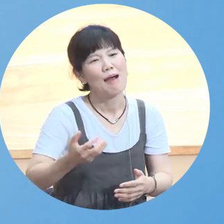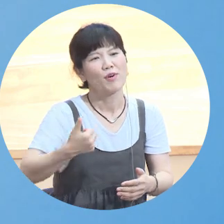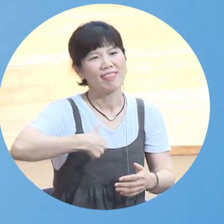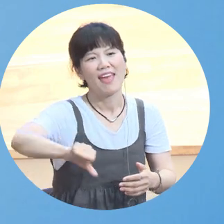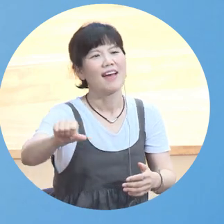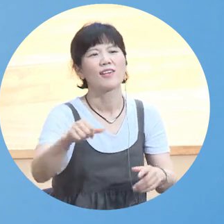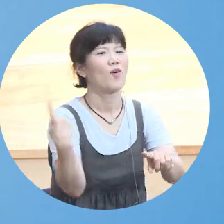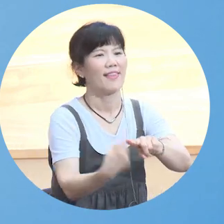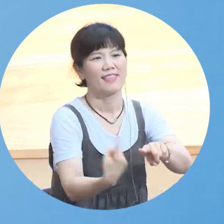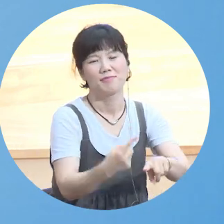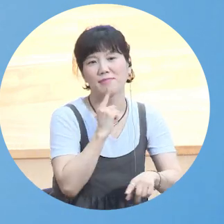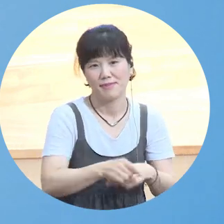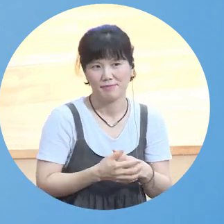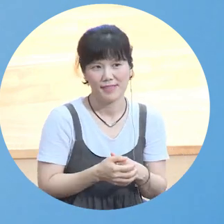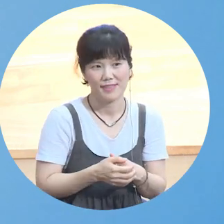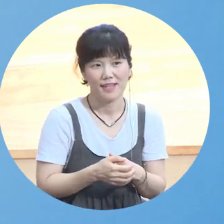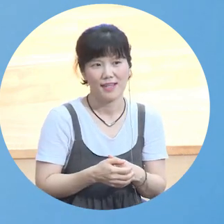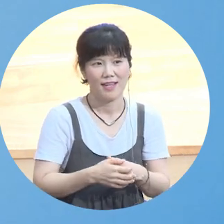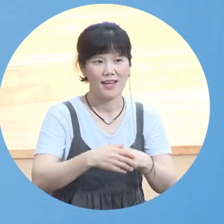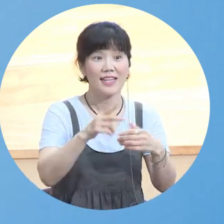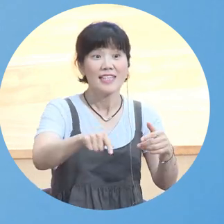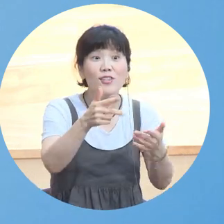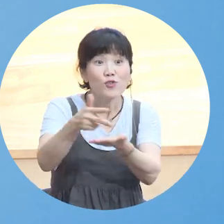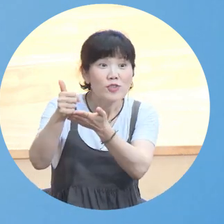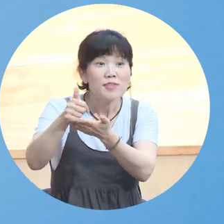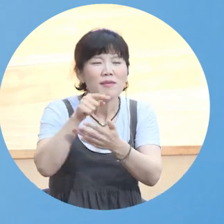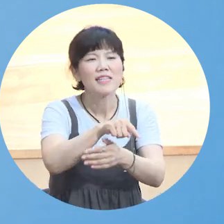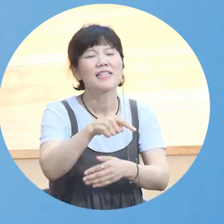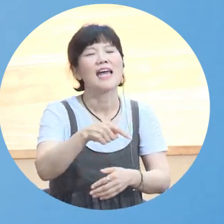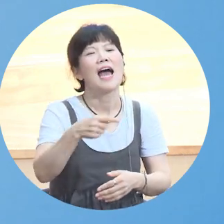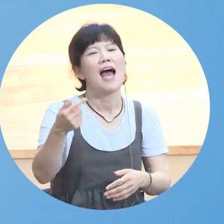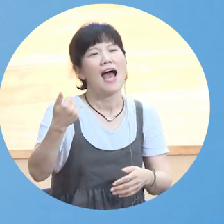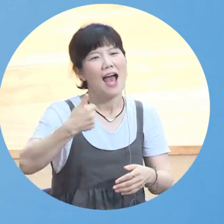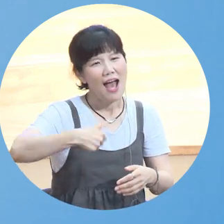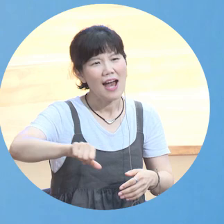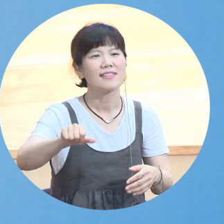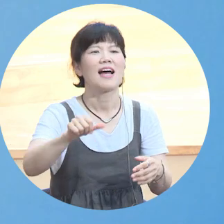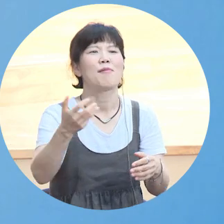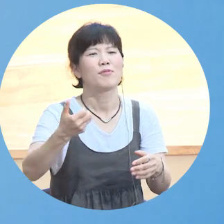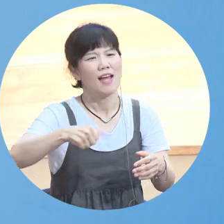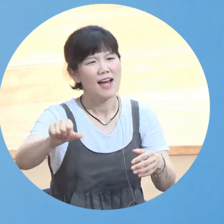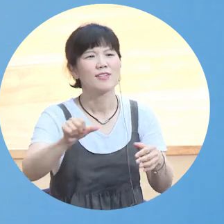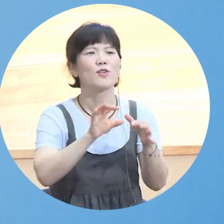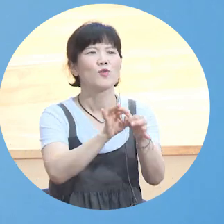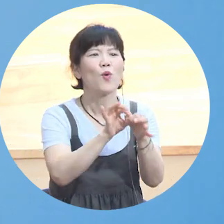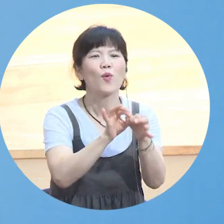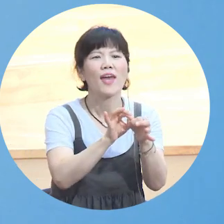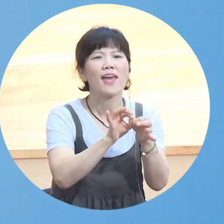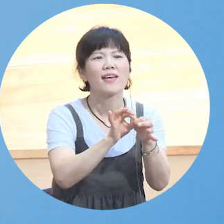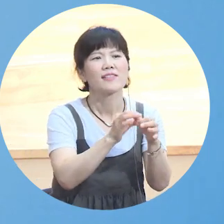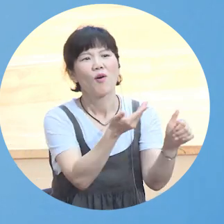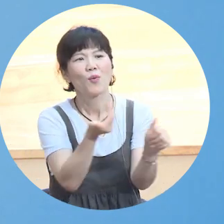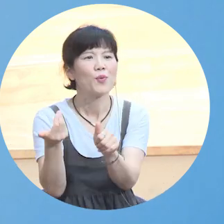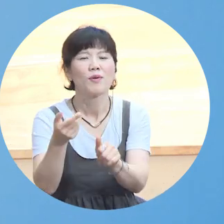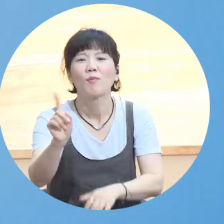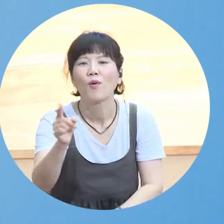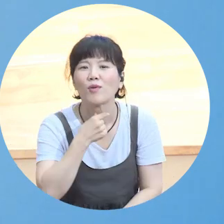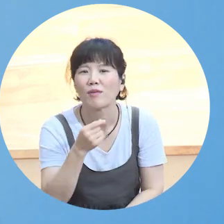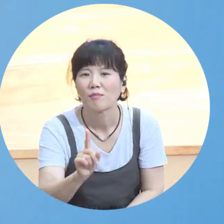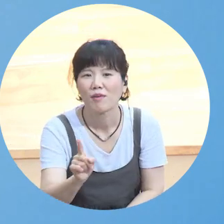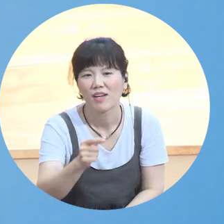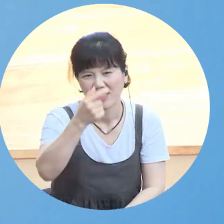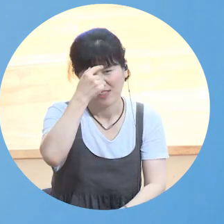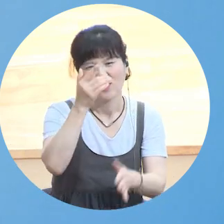우리 주님이 이 아픈 아들을 통해서 여러 벌 어디로 이끌어 내길 원 할까요 기도가 시작되어 지는 그